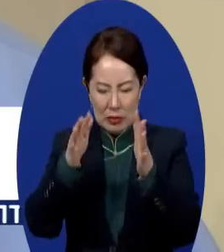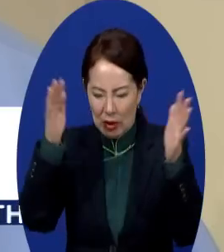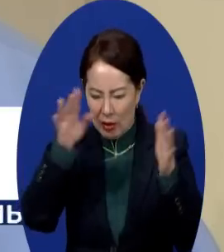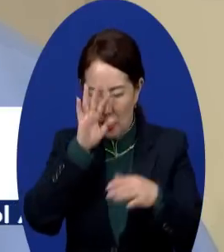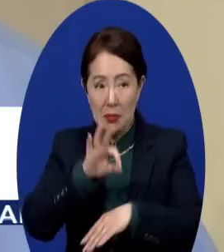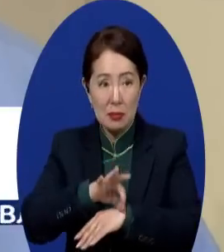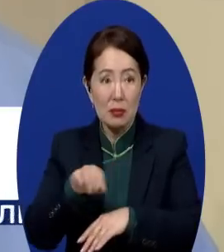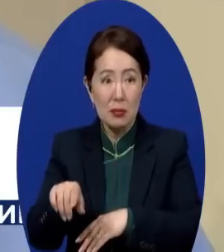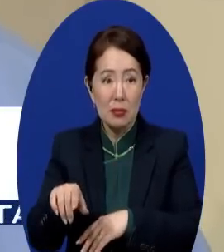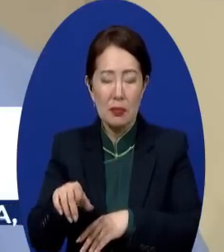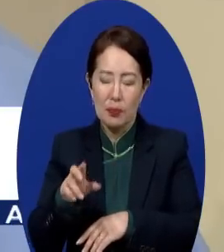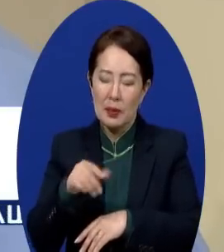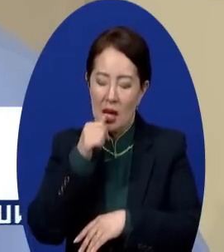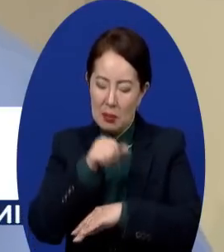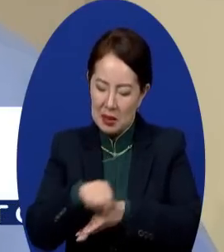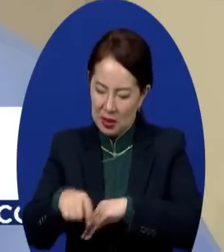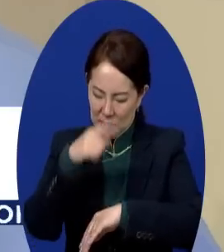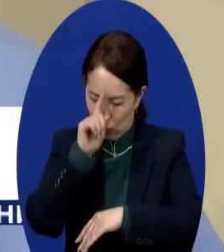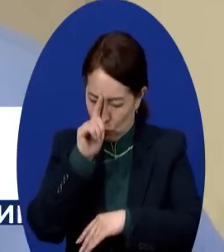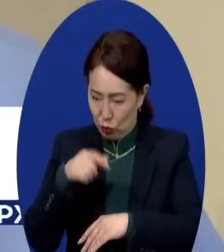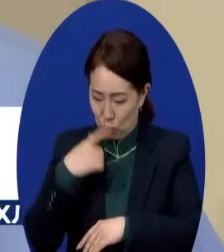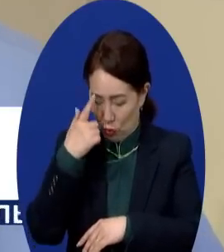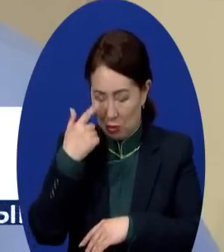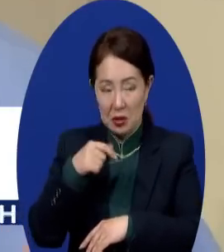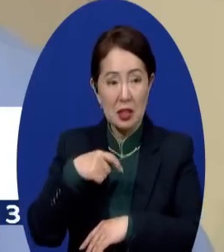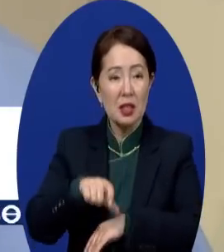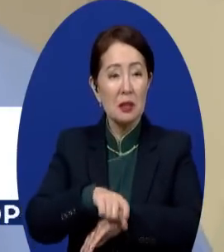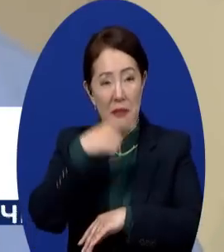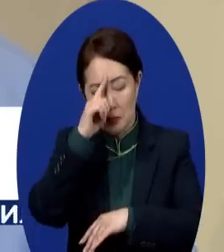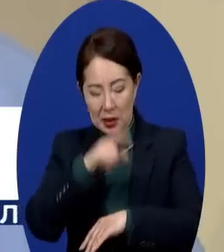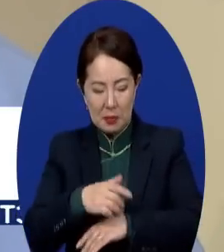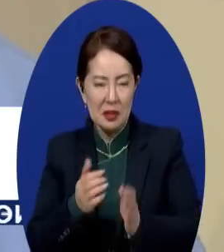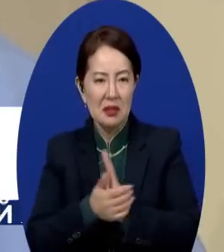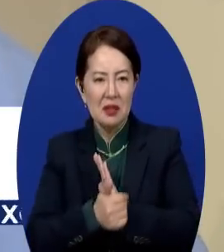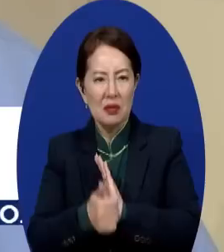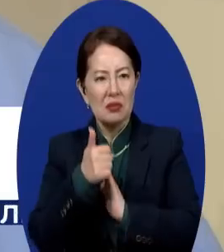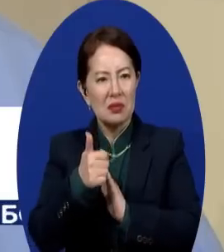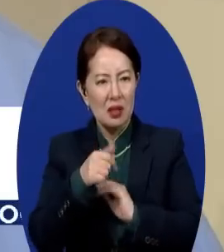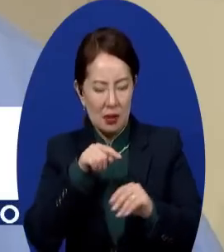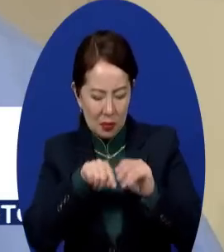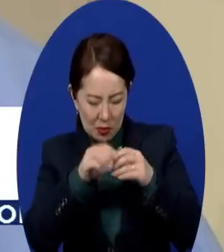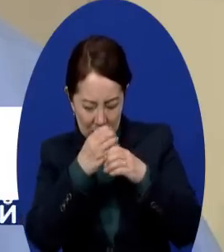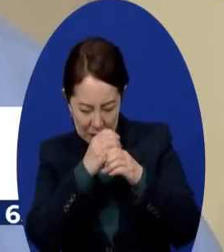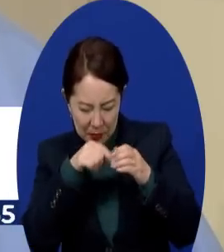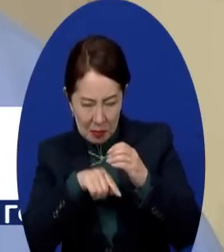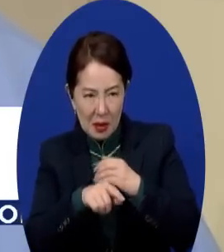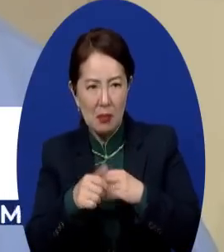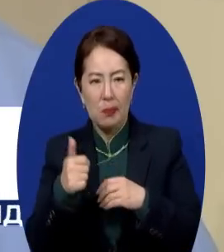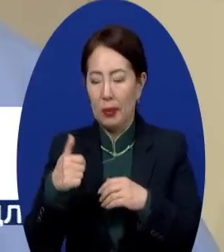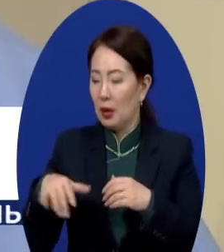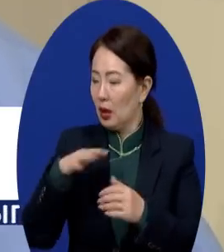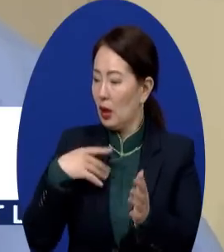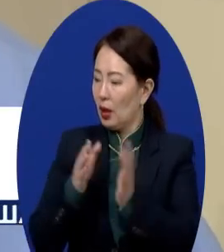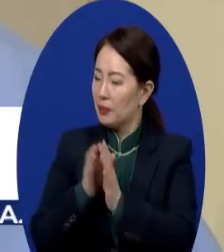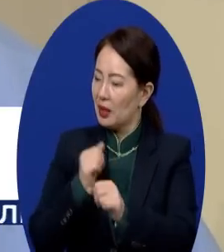байсан. Монгол улсын мэс заслын эмчнэр маш чадварлаг, тиймээс энэ төрлийн дурангийн хагалгааг илүү өндөр түвшинд хийхэд бидний хамтын